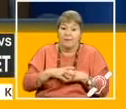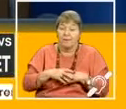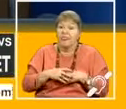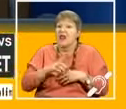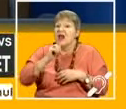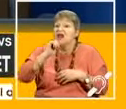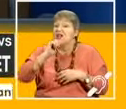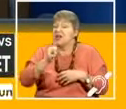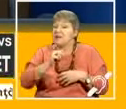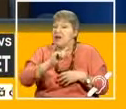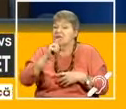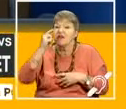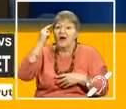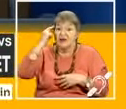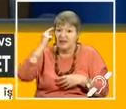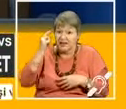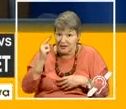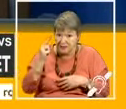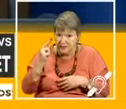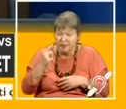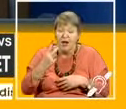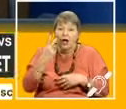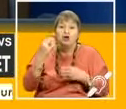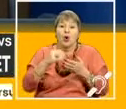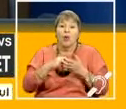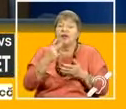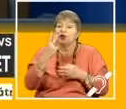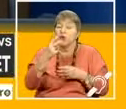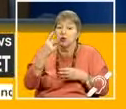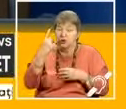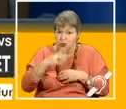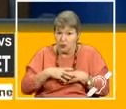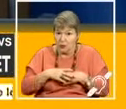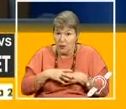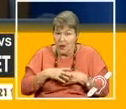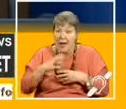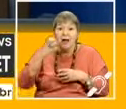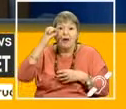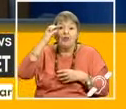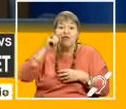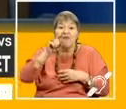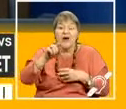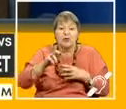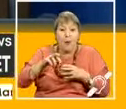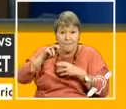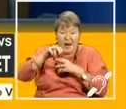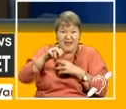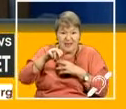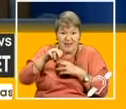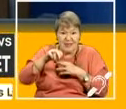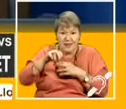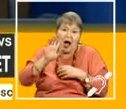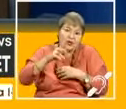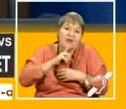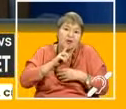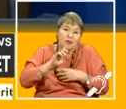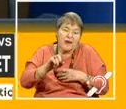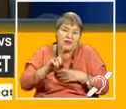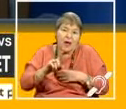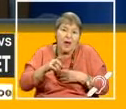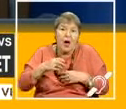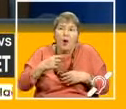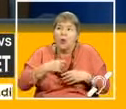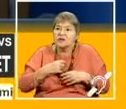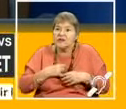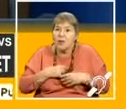Nimeni nu și-a imaginat în 2021 că guvernarea PAS va trebui să gestioneze atât de multe